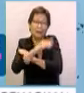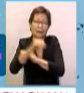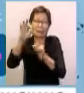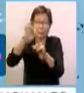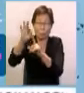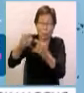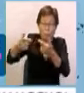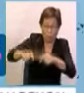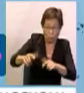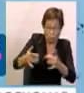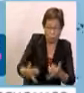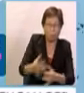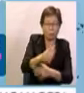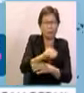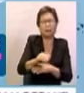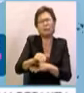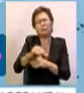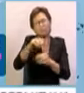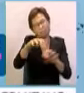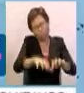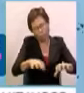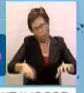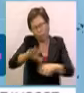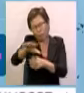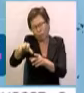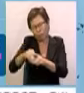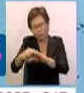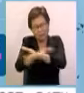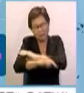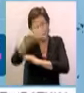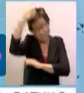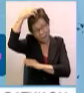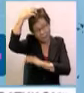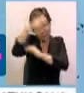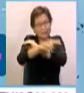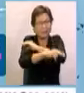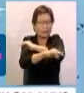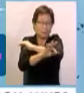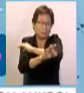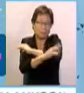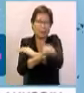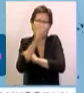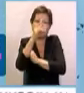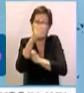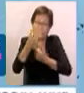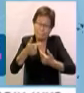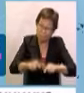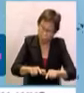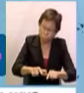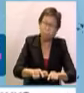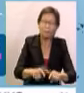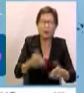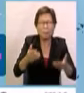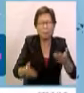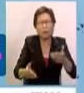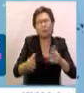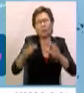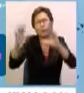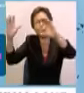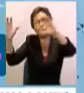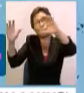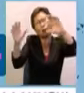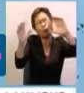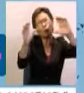Pulau Pinang serta di beberapa tempat melibatkan negeri Selangor, negeri Sembilan dan negeri Melaka ini dijangka akan bergerak ke